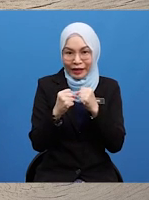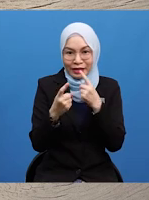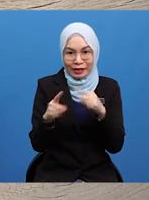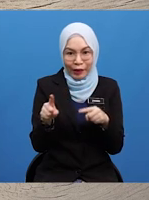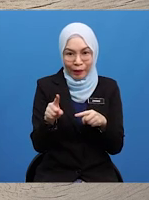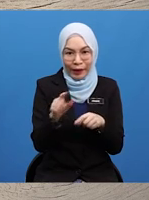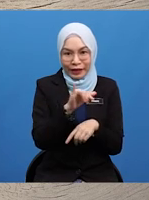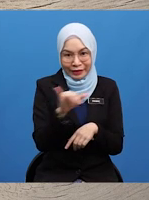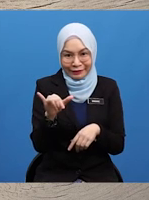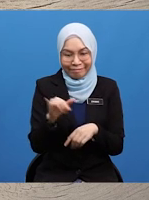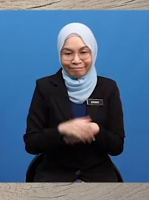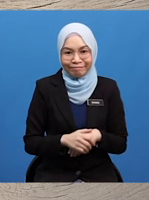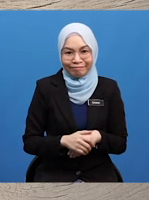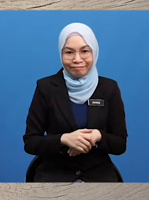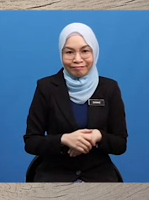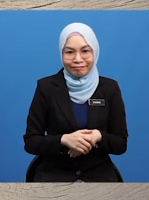yang sebenar.